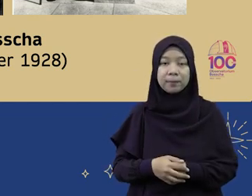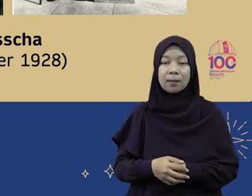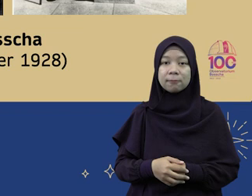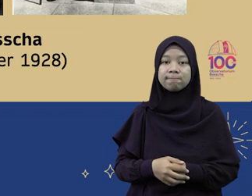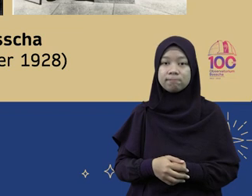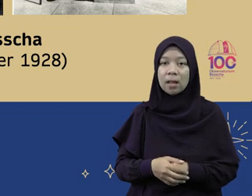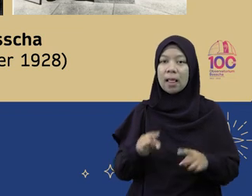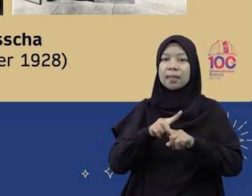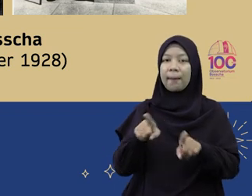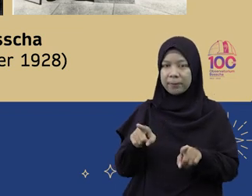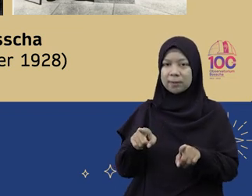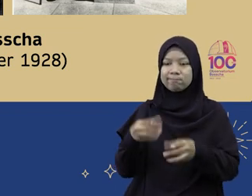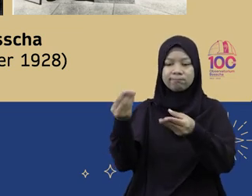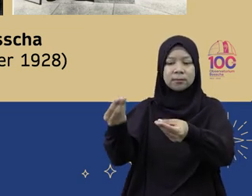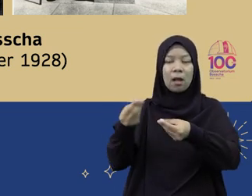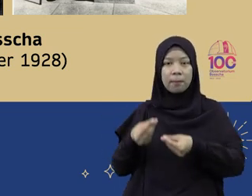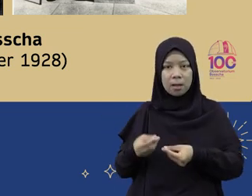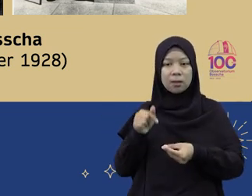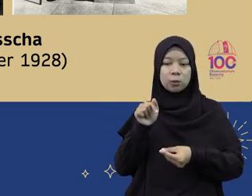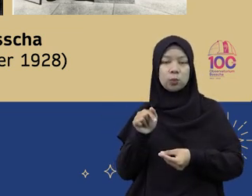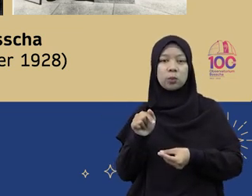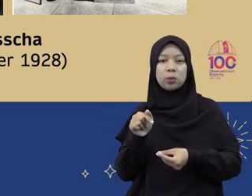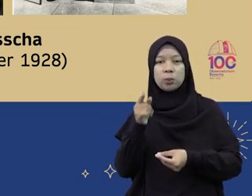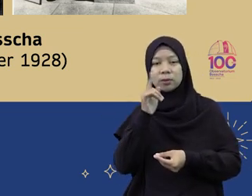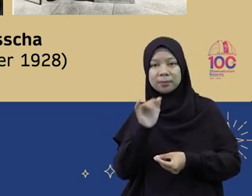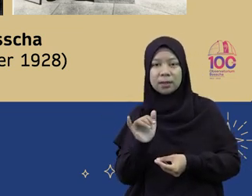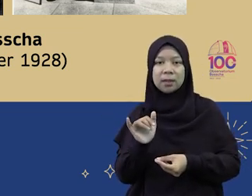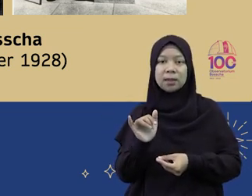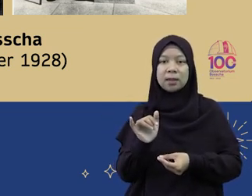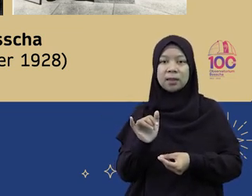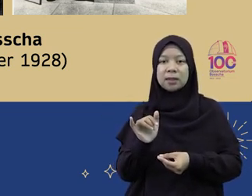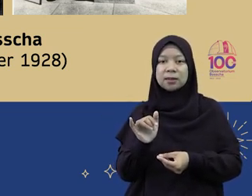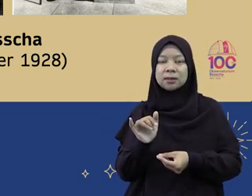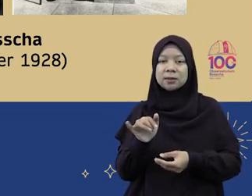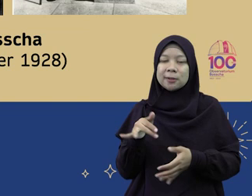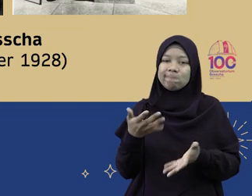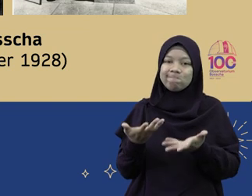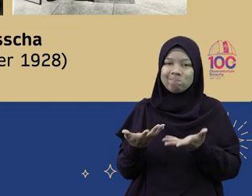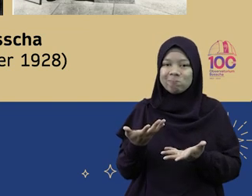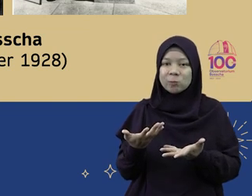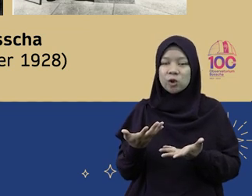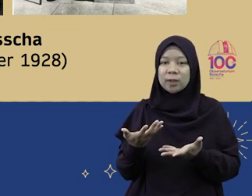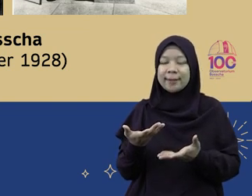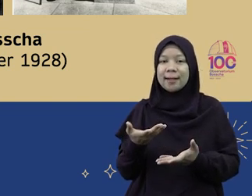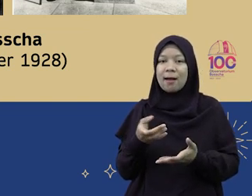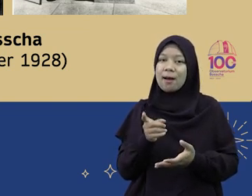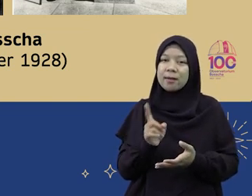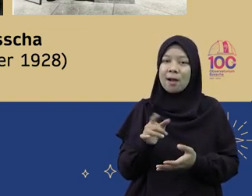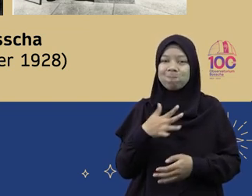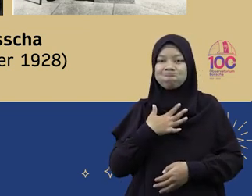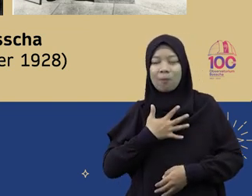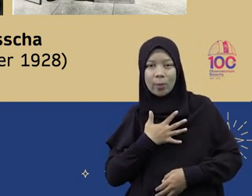kepercayaan besar itu pasti saat itu cukup ya Apa ada mungkin